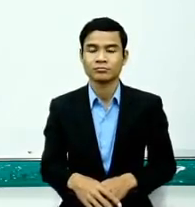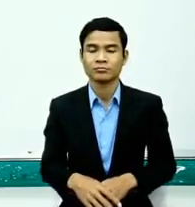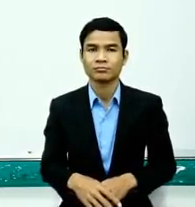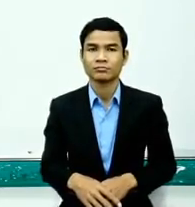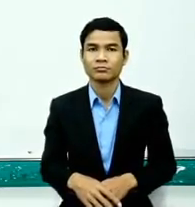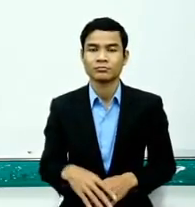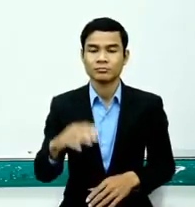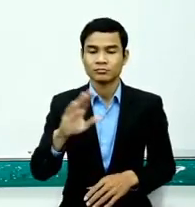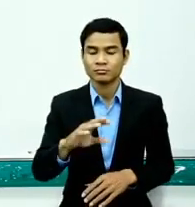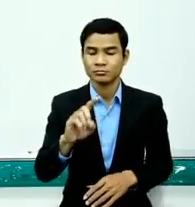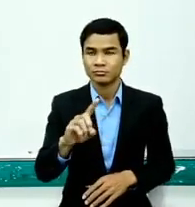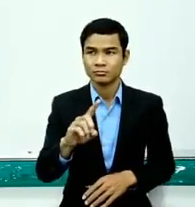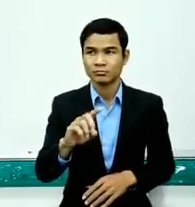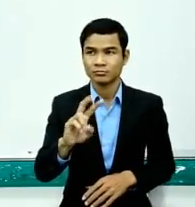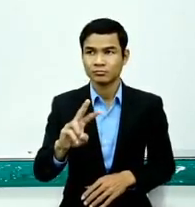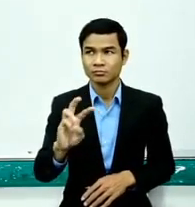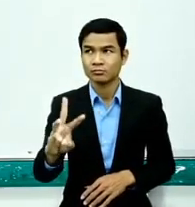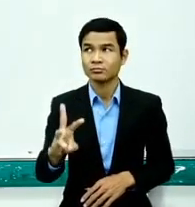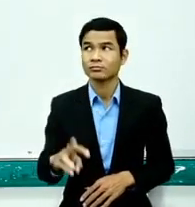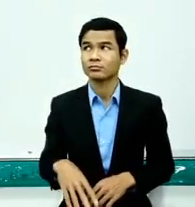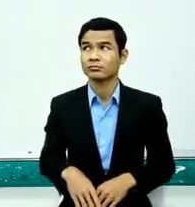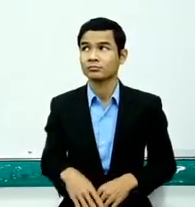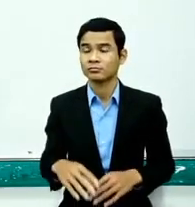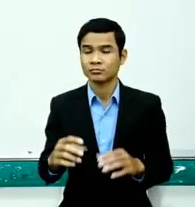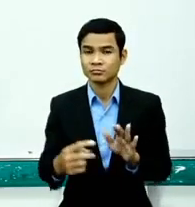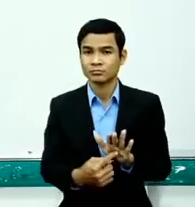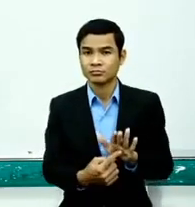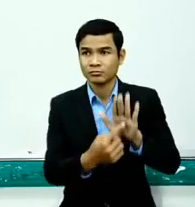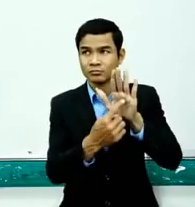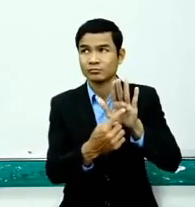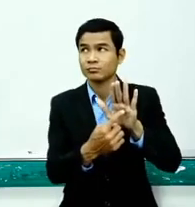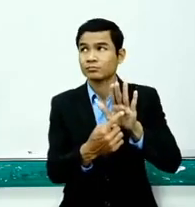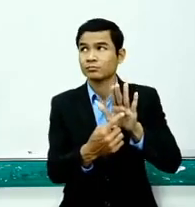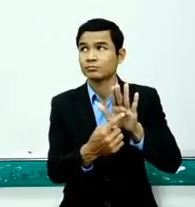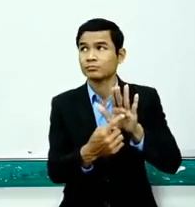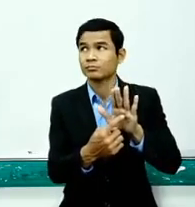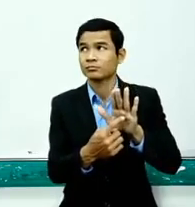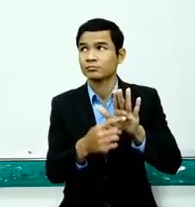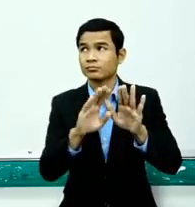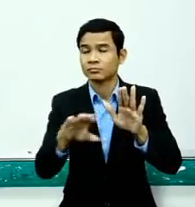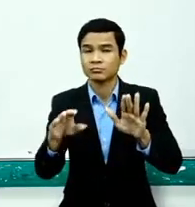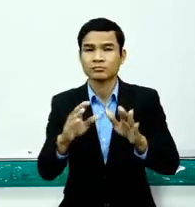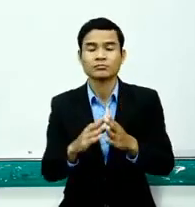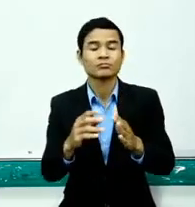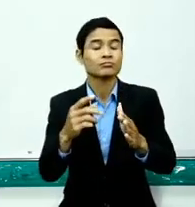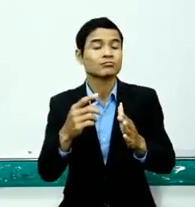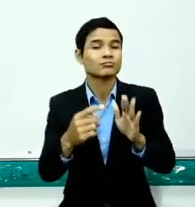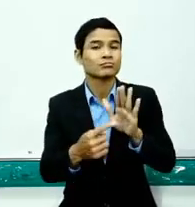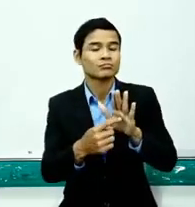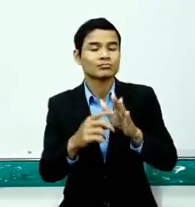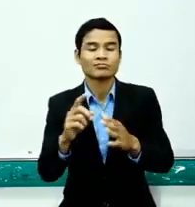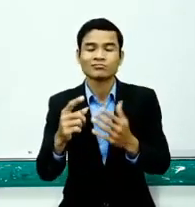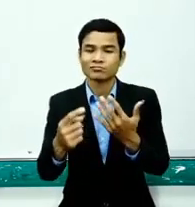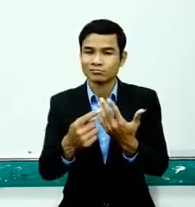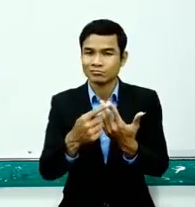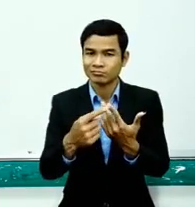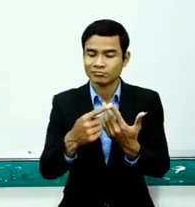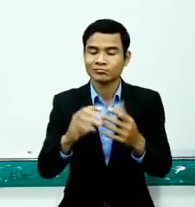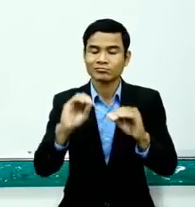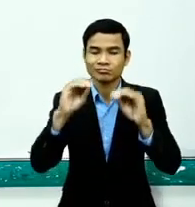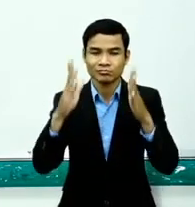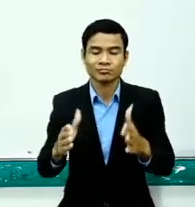ចា1 2 3 ten ten ten ចានេះគឺស្រអស់របស់អ្នកគ្រូណា